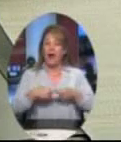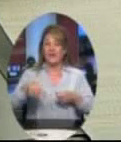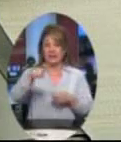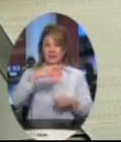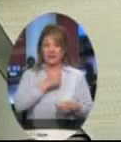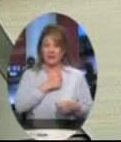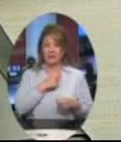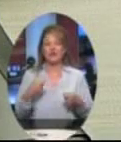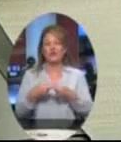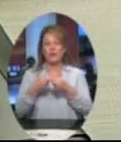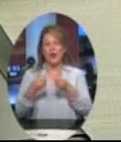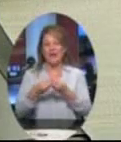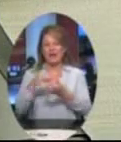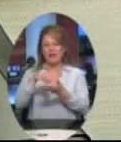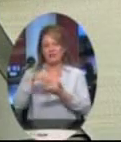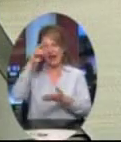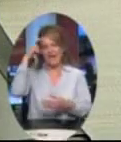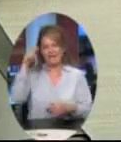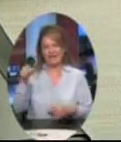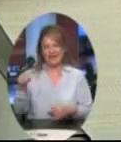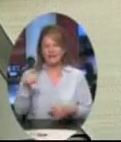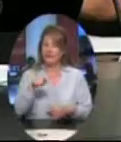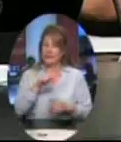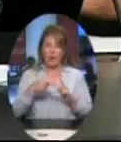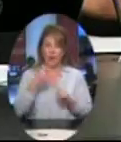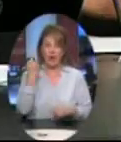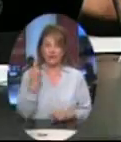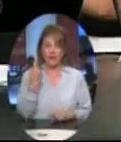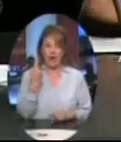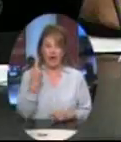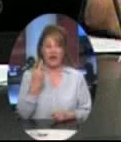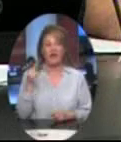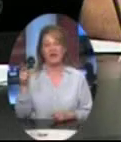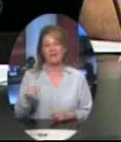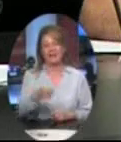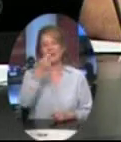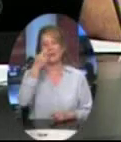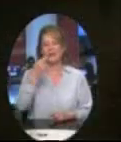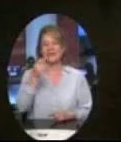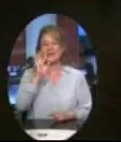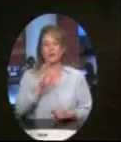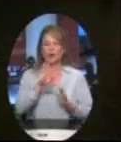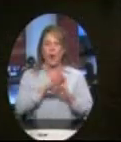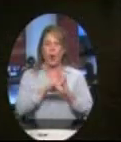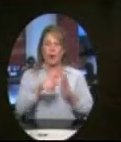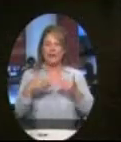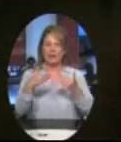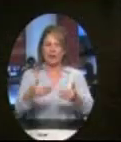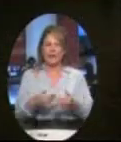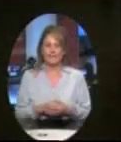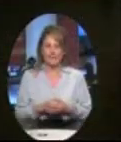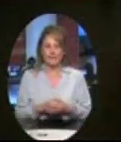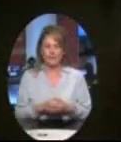שיתפו פעולה עם הרשימה המשותפת ולא בפעם הראשונה, ותרפדו את הסיכוי שהחוק יתקדם. לאחר ששוחחנו,